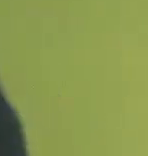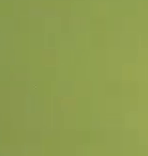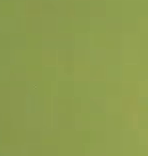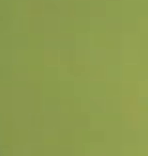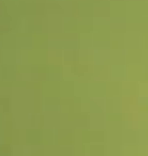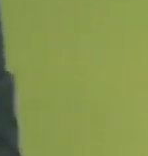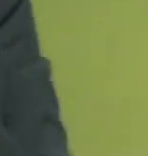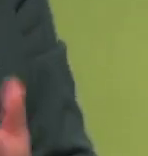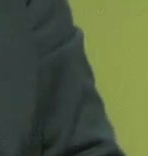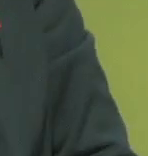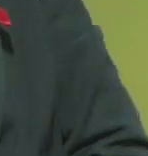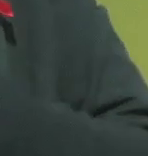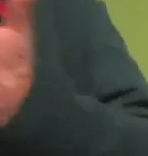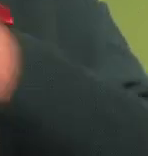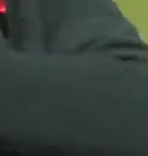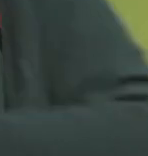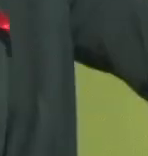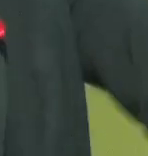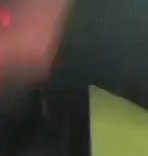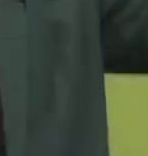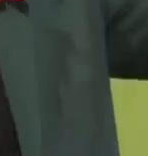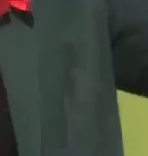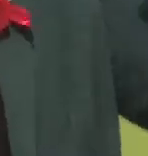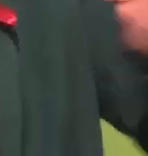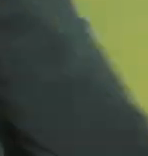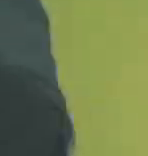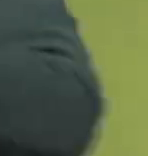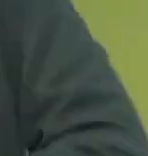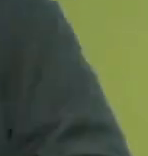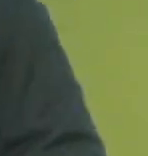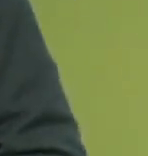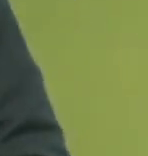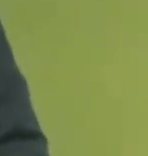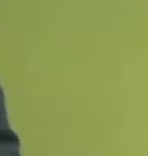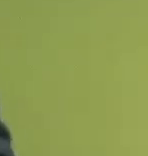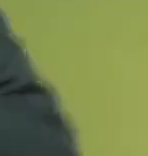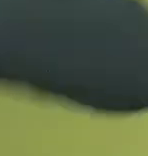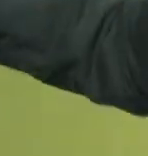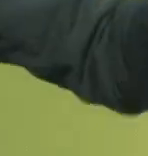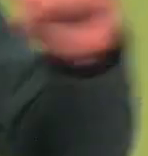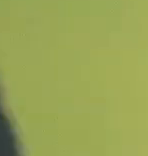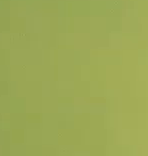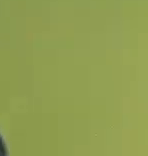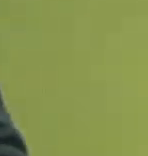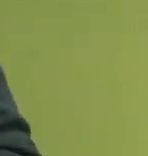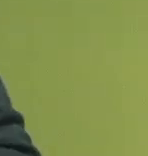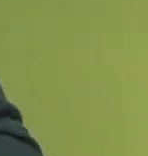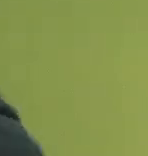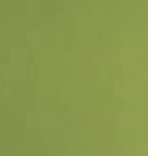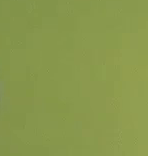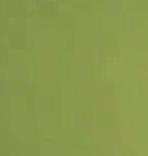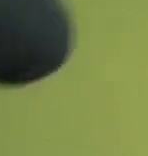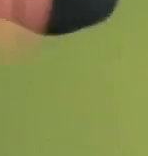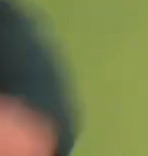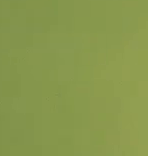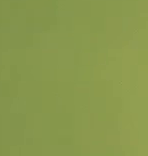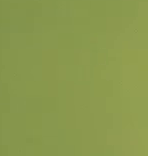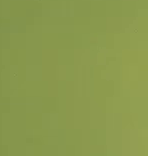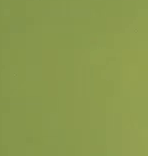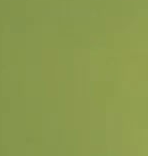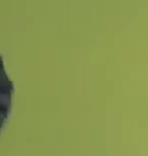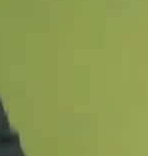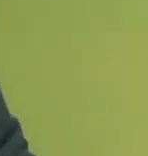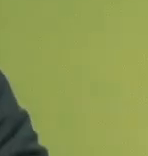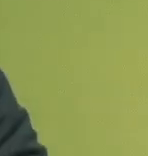stark sagen. Und vor allem ist es so, die Basisdemokratie, die freie Meinungsäußerung, die dann